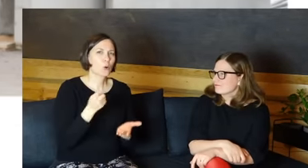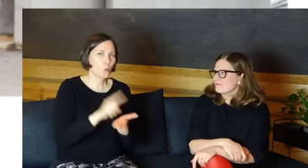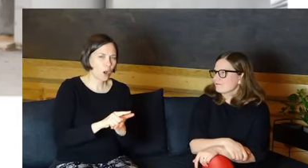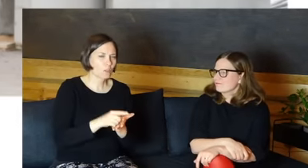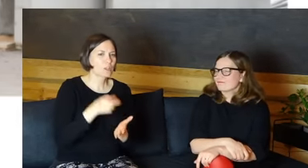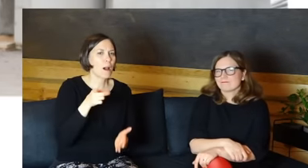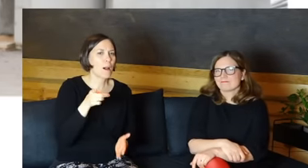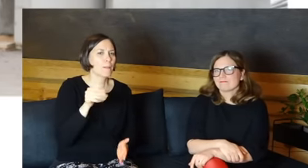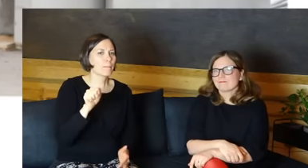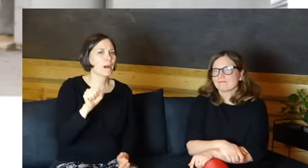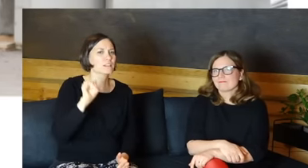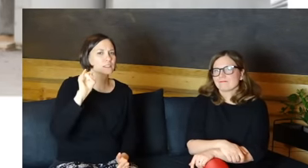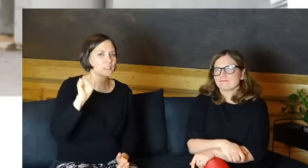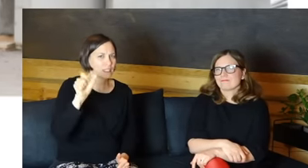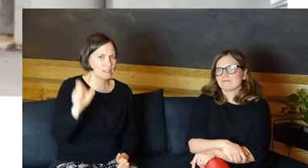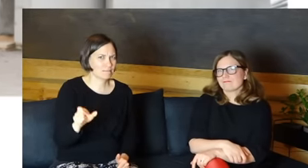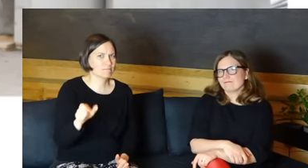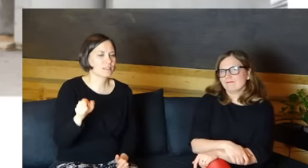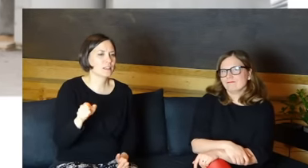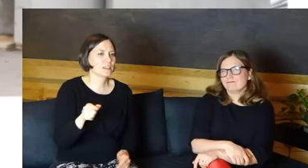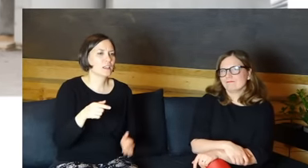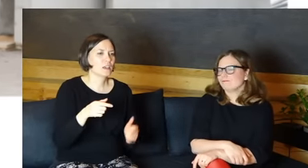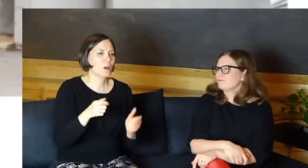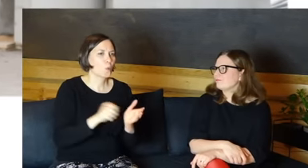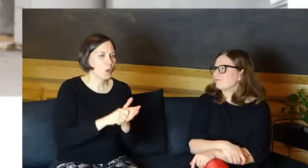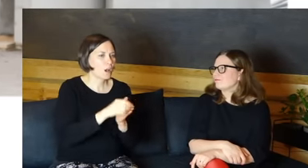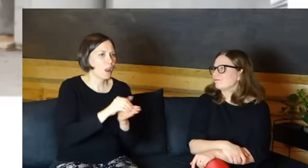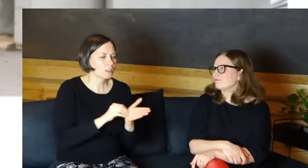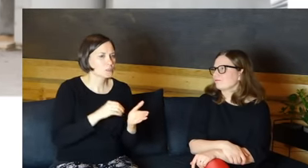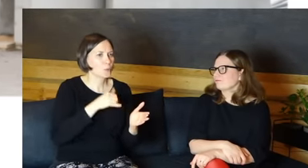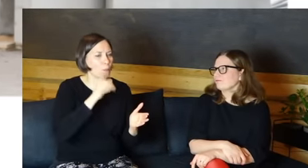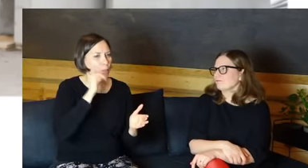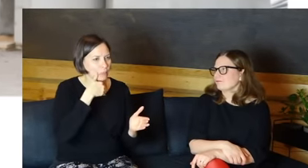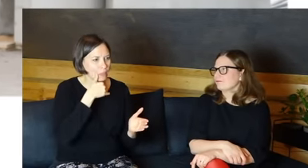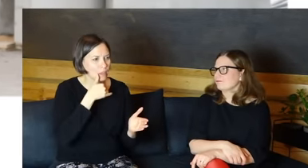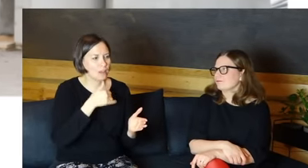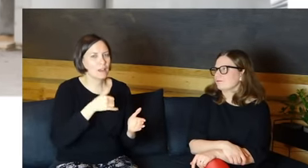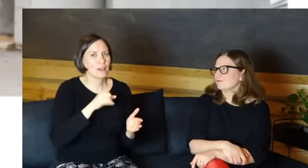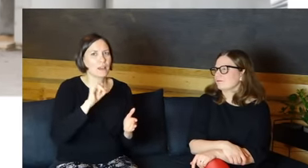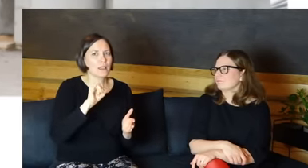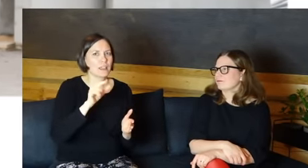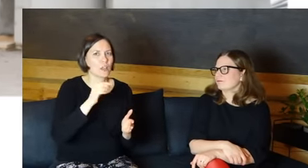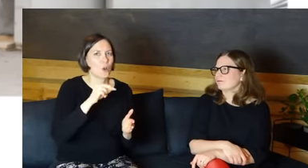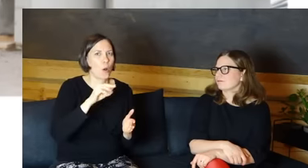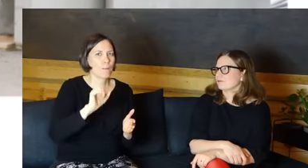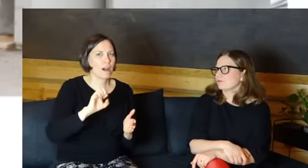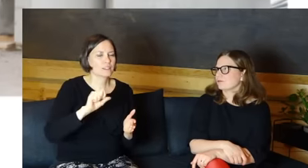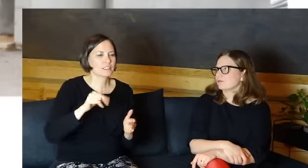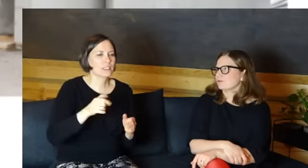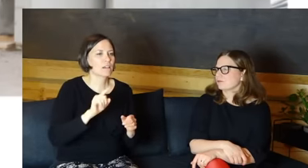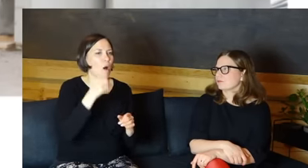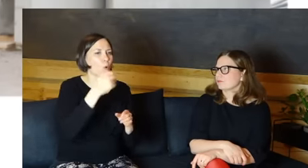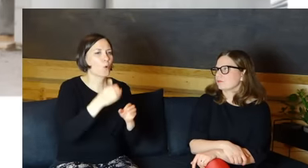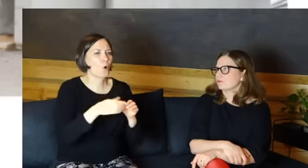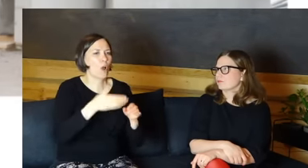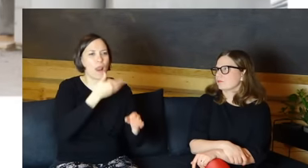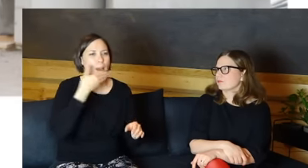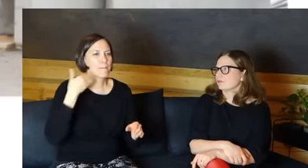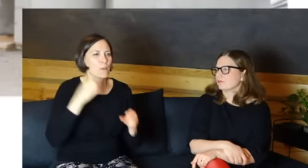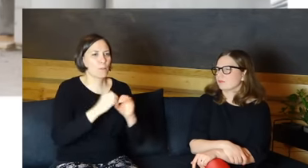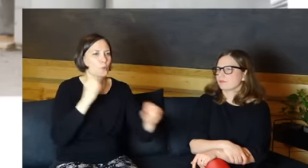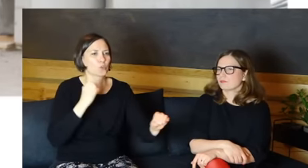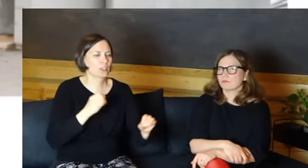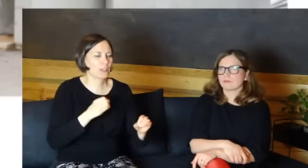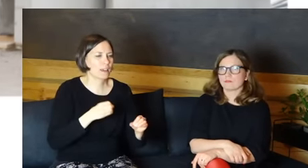meni urakkalaskut pieleen Ilomantsin kaukolämpövoimalaitoksen kanssa? 5, 6